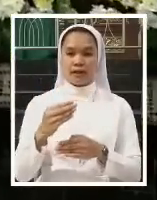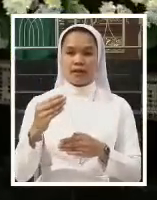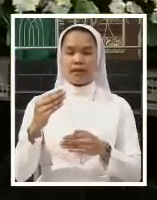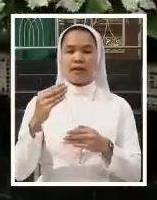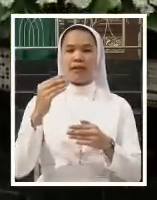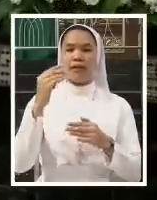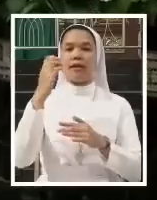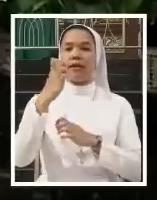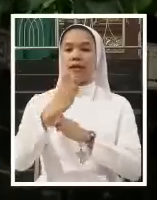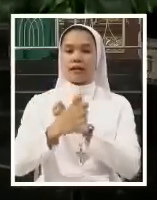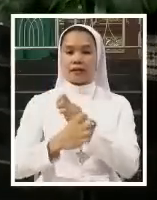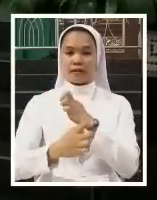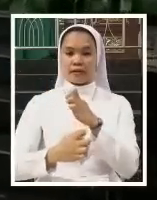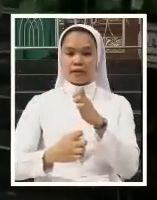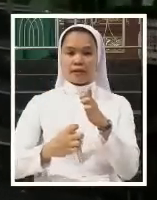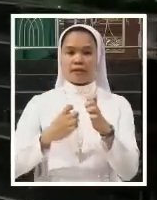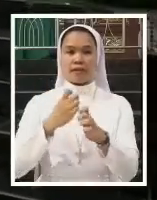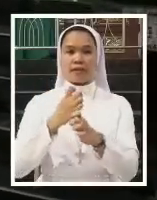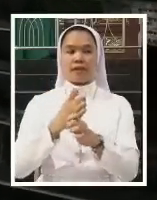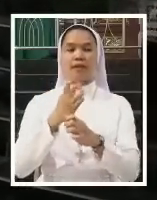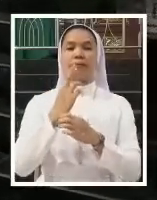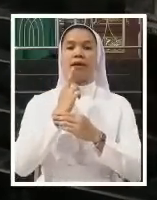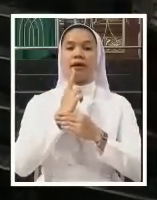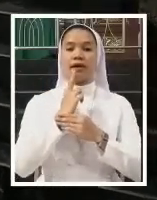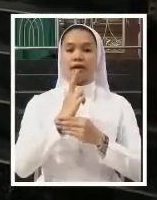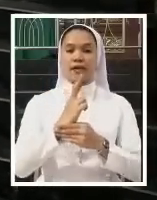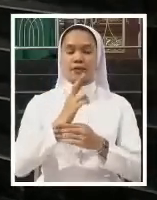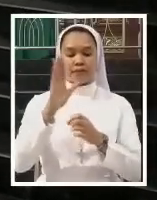Langit at sindaga,